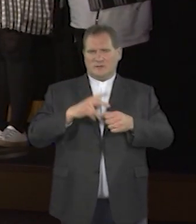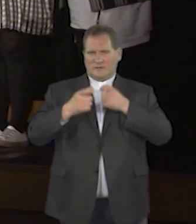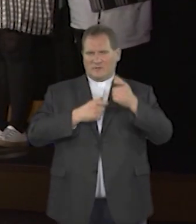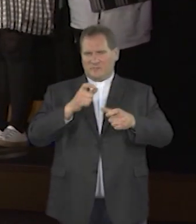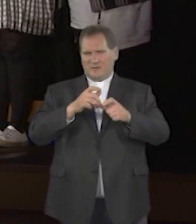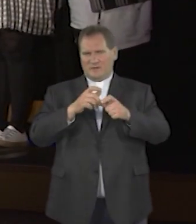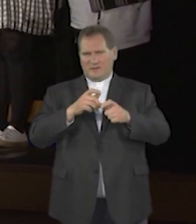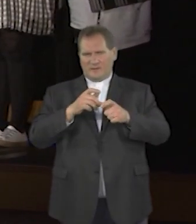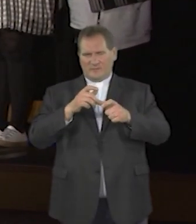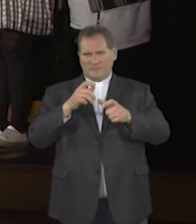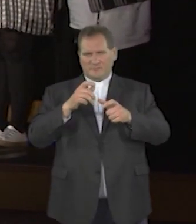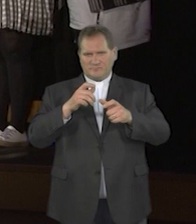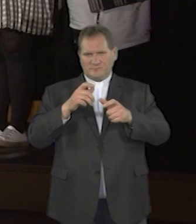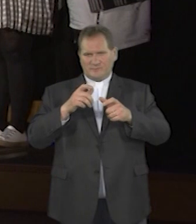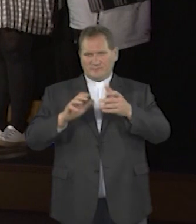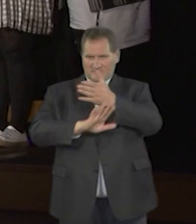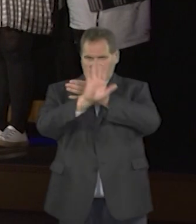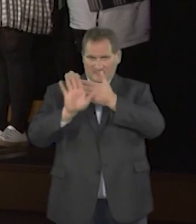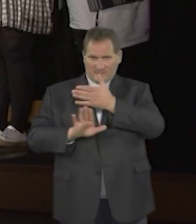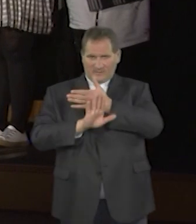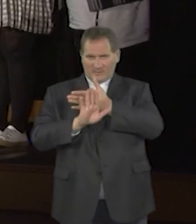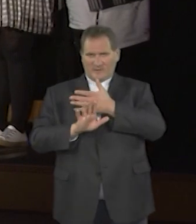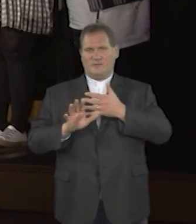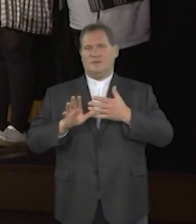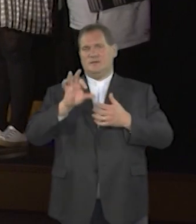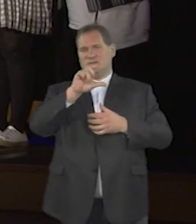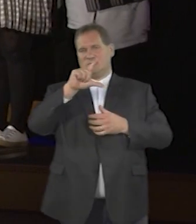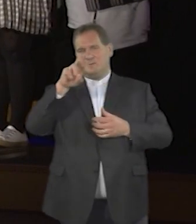Sławek Błaszczyk. Nie wiem, czy jest pan Sławek dzisiaj. Nie ma, ale brawa dla Sławka.